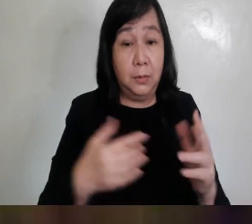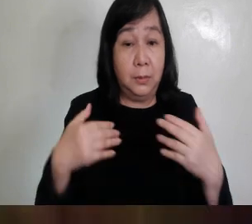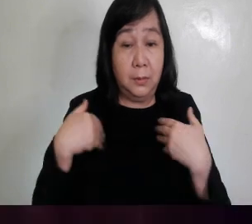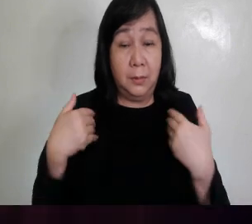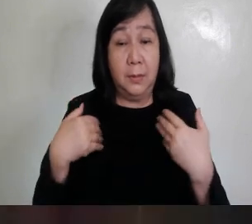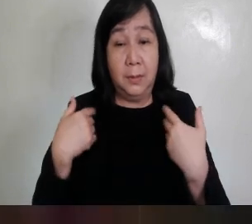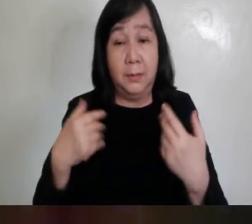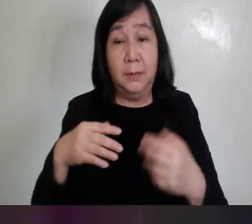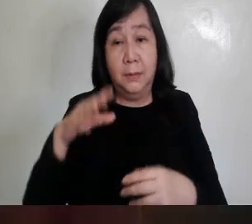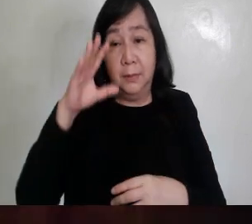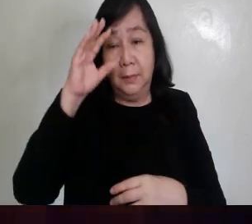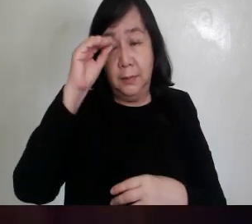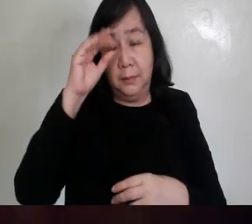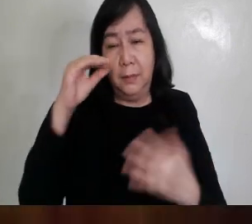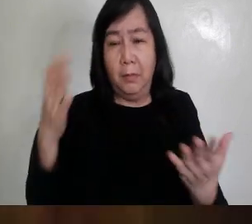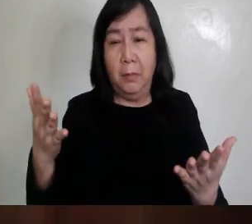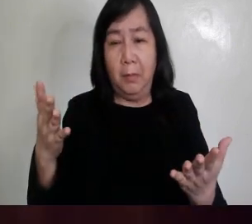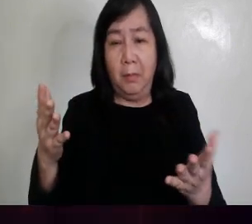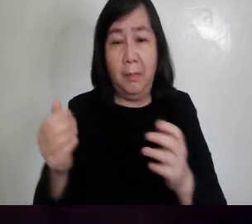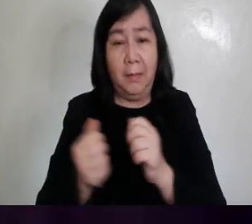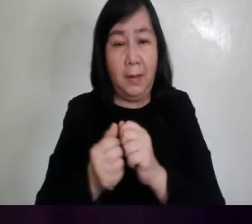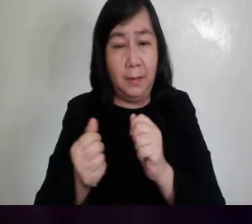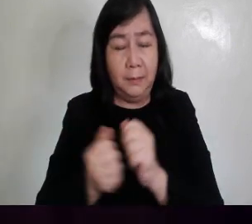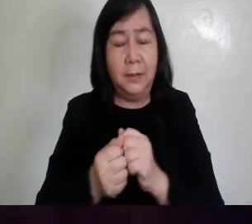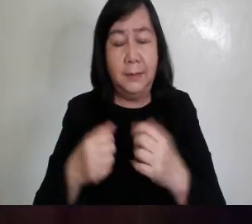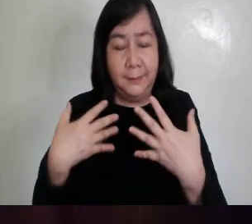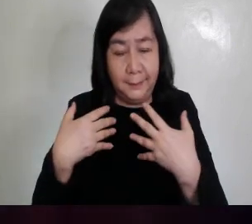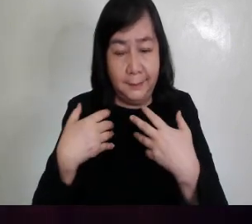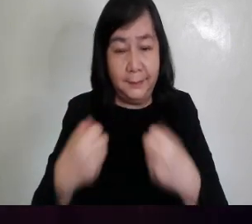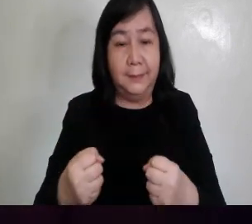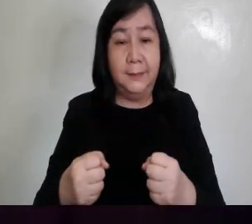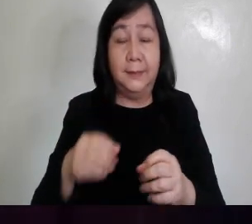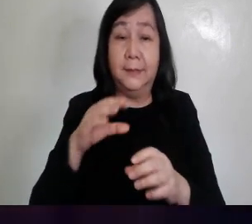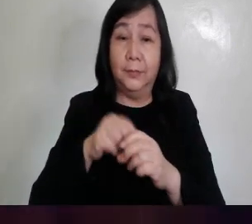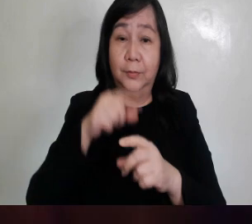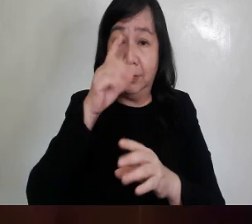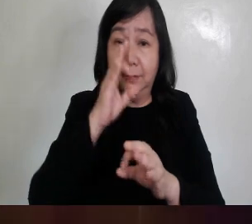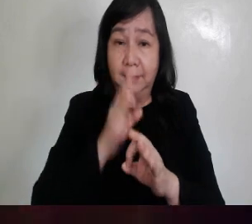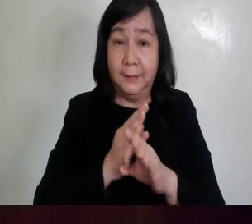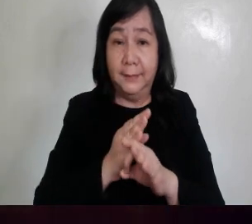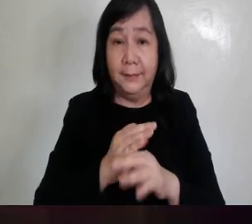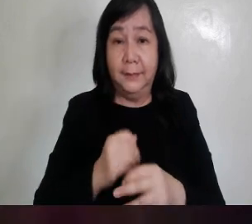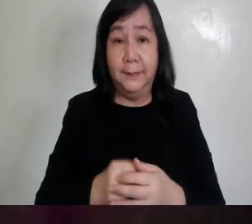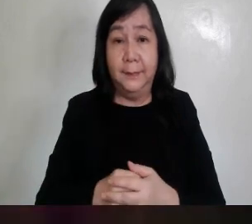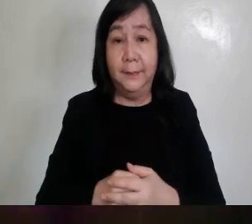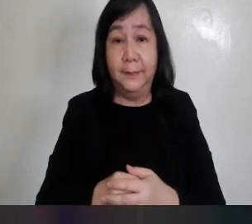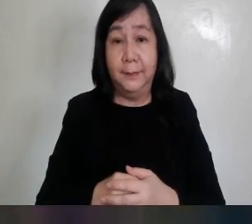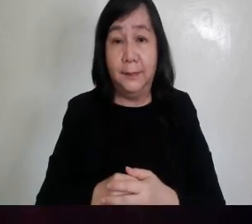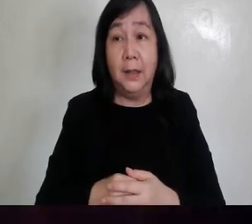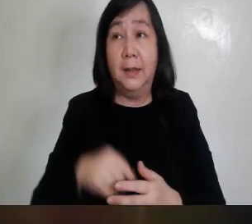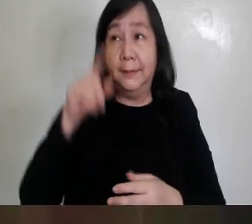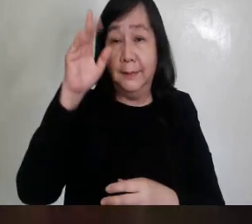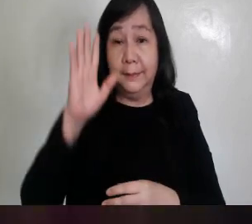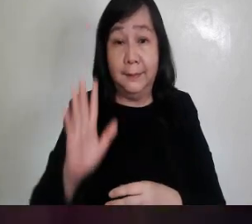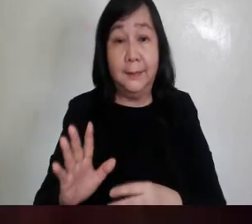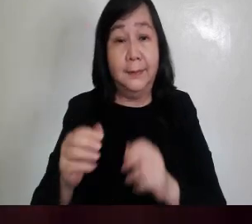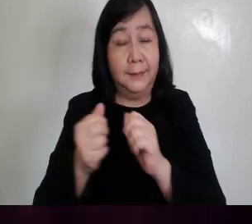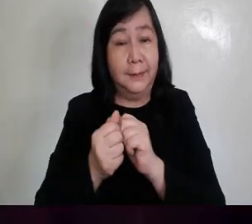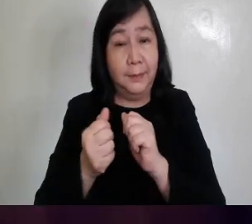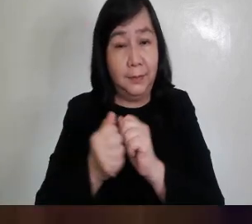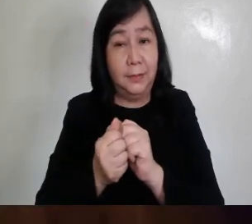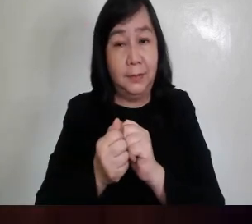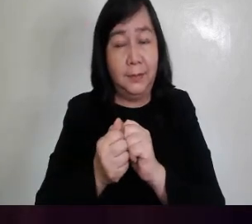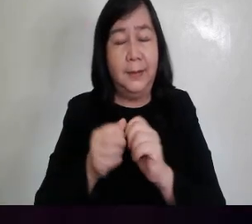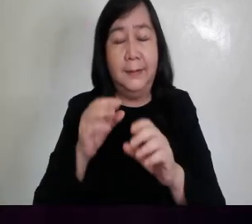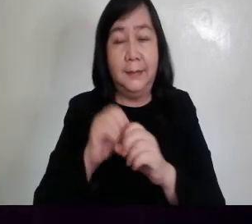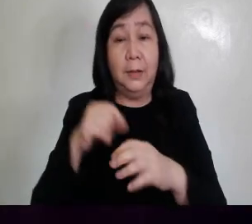lalaki sa aklat ni Daniel. Magkasama silang naninindigan sa pananampalataya at mismo ang Diyos ang